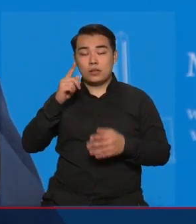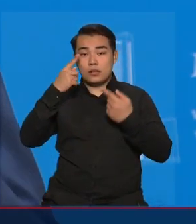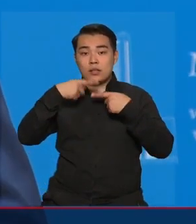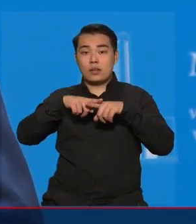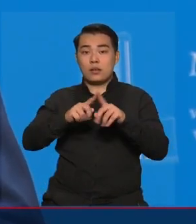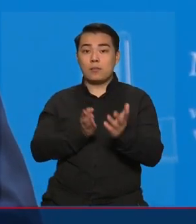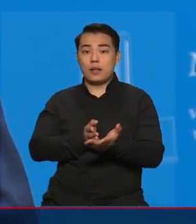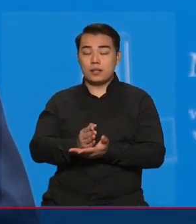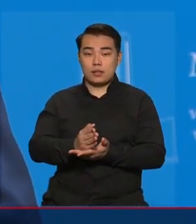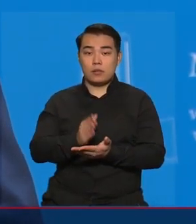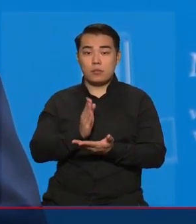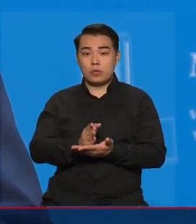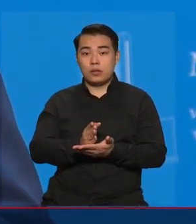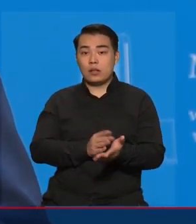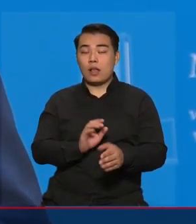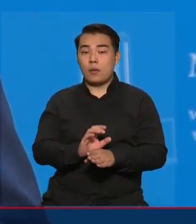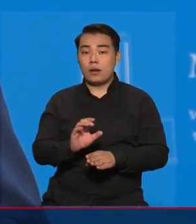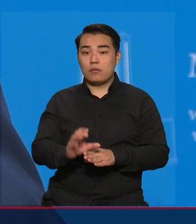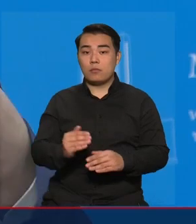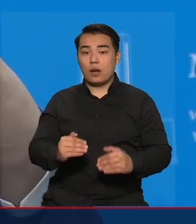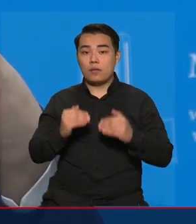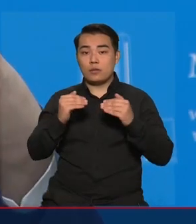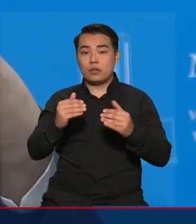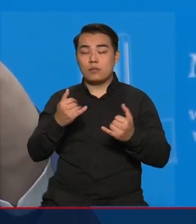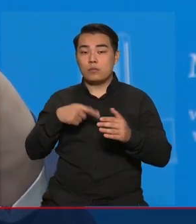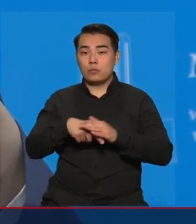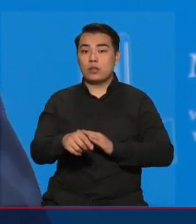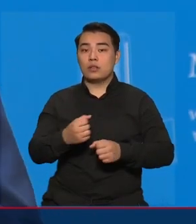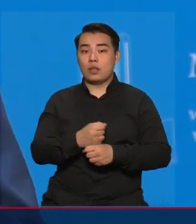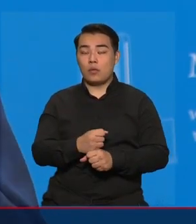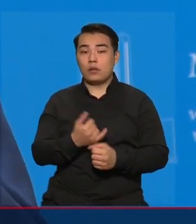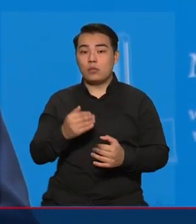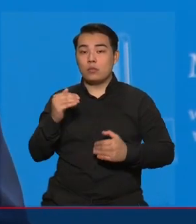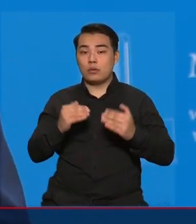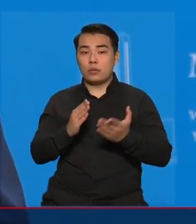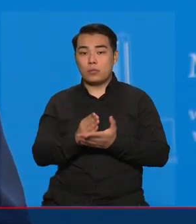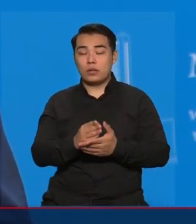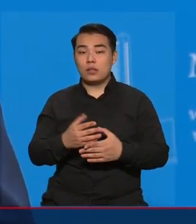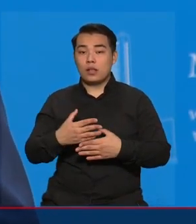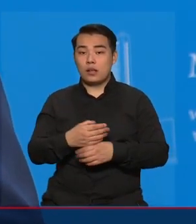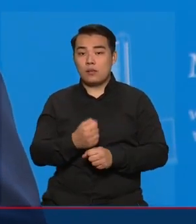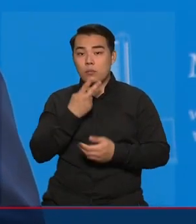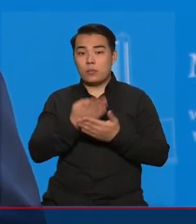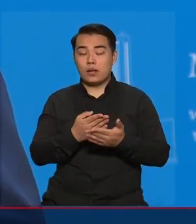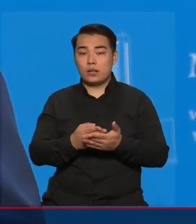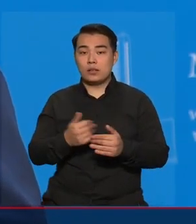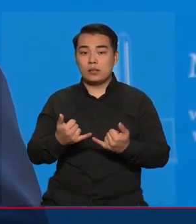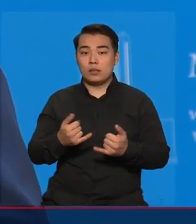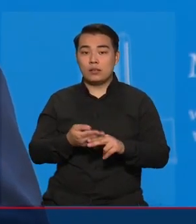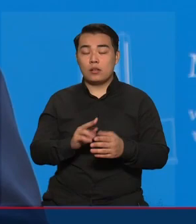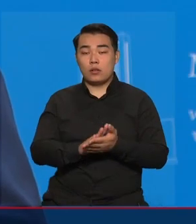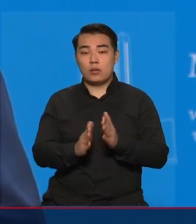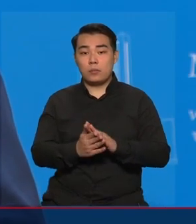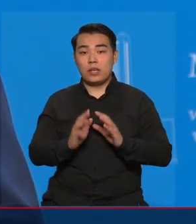научно-технологическая политика Казахстана будет направлена на повышение внутреннего научно-инновационного уровня, сокращение инновационного разрыва по отношению